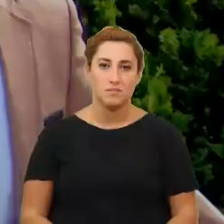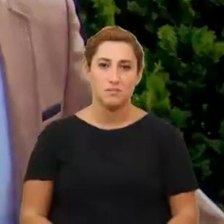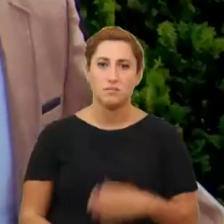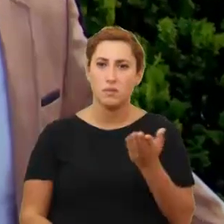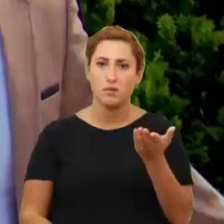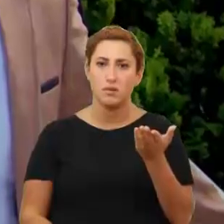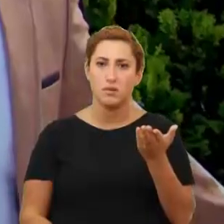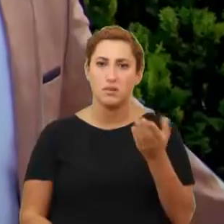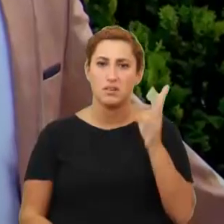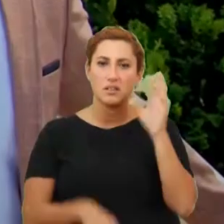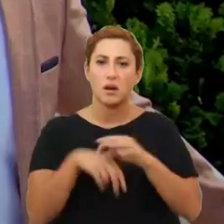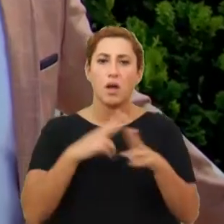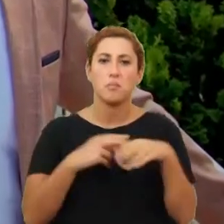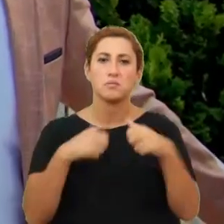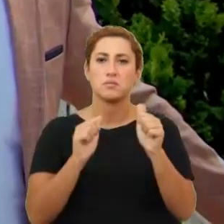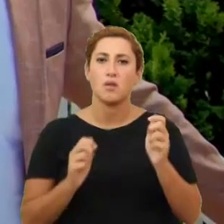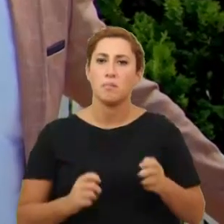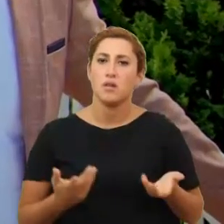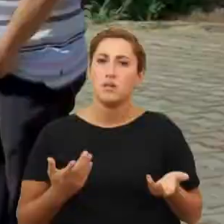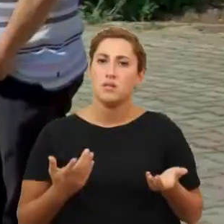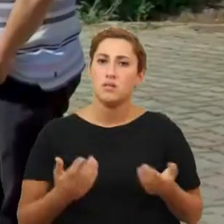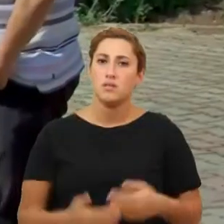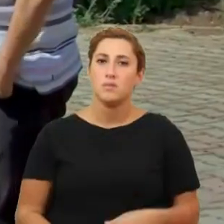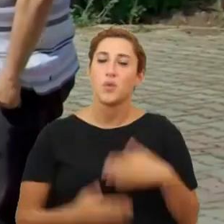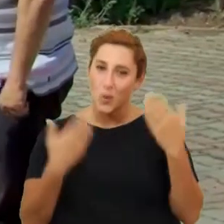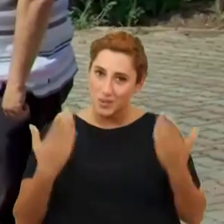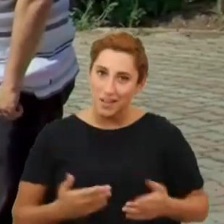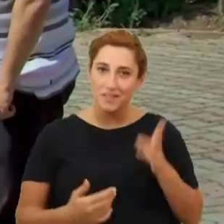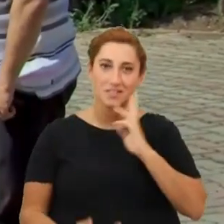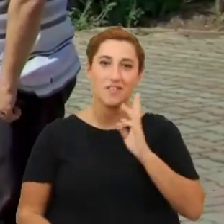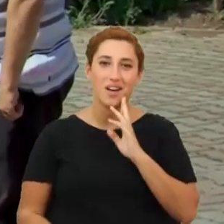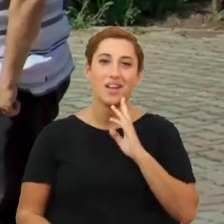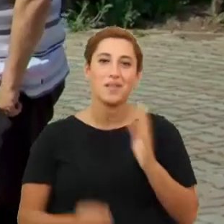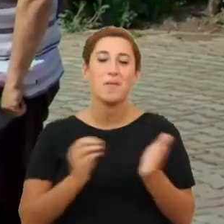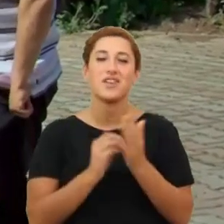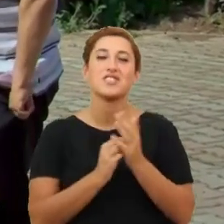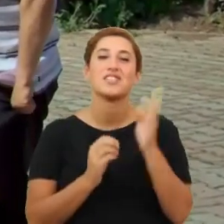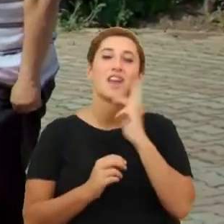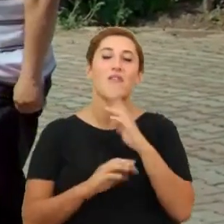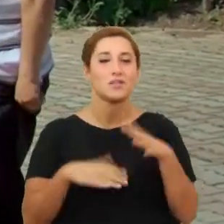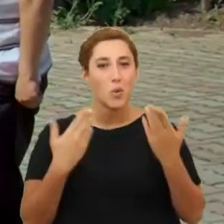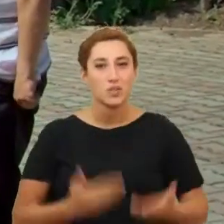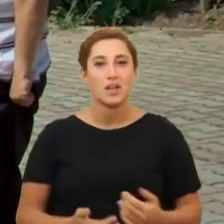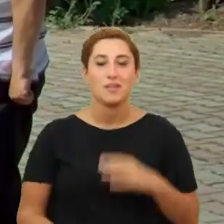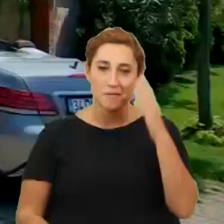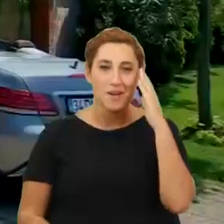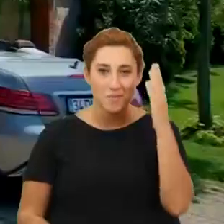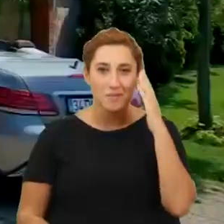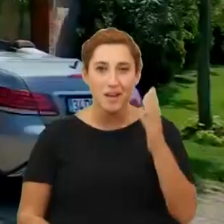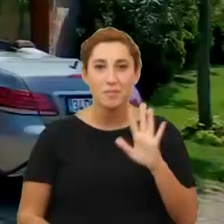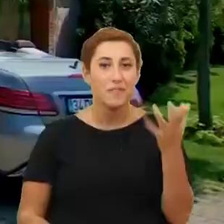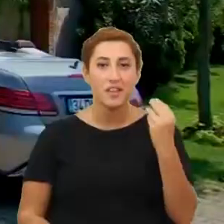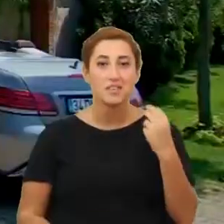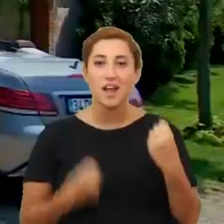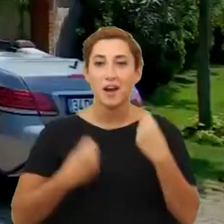Ana, iki dakikada sattı beni ya. Hoş geldiniz efendim. Baş derin, hoş geldiniz. Hoş bulduk, hoş bulduk.